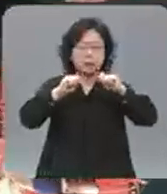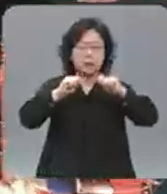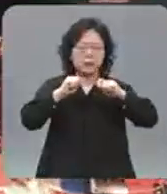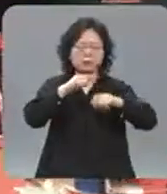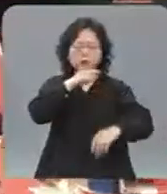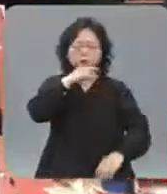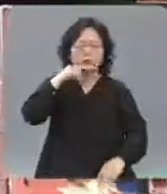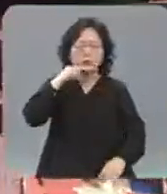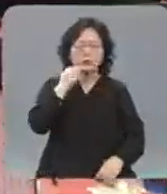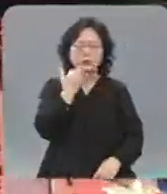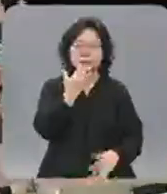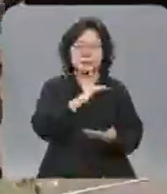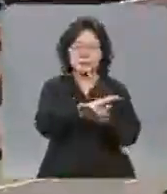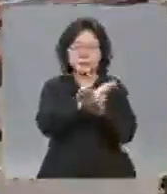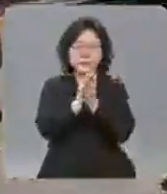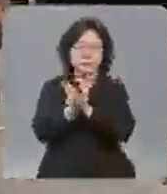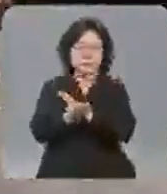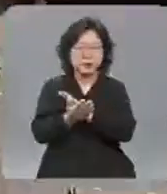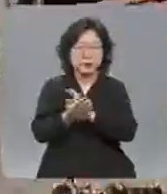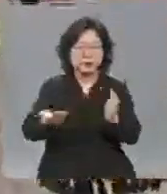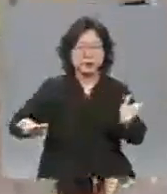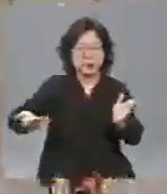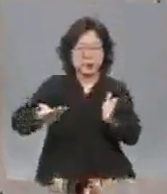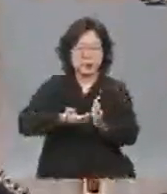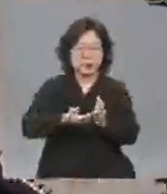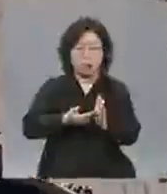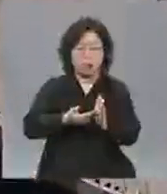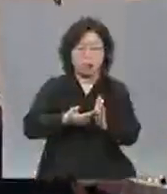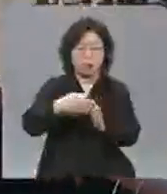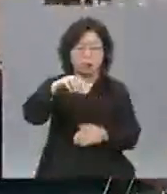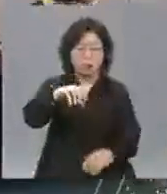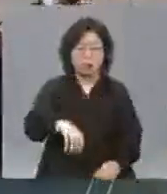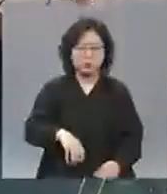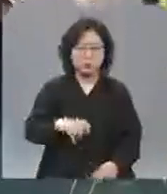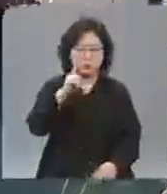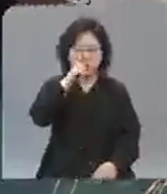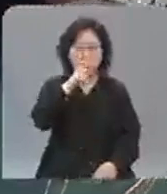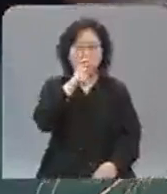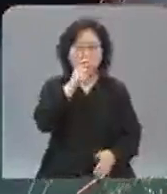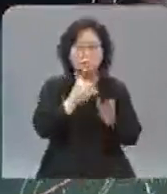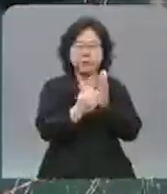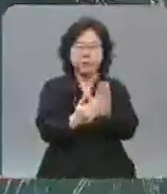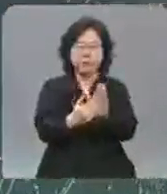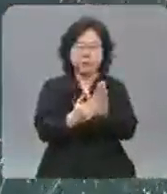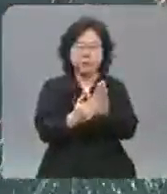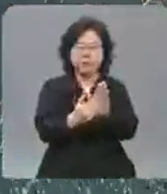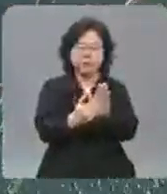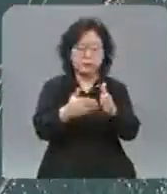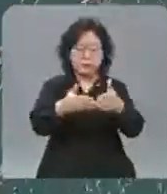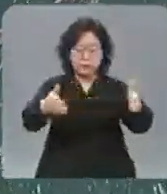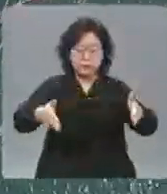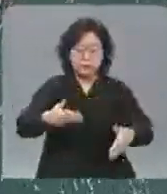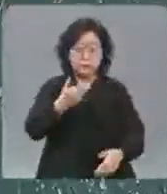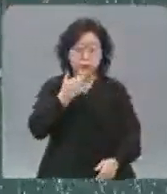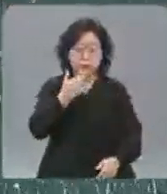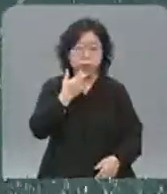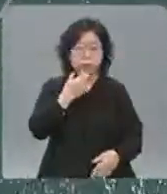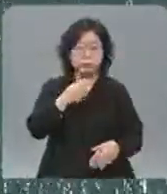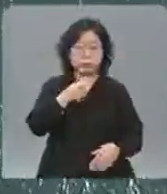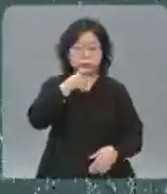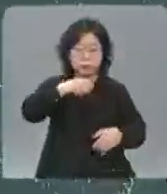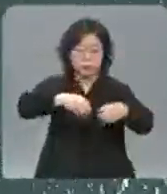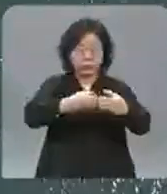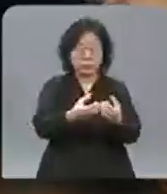내려앉아 온통 붉은색입니다. 배가 접안하는 반대편에는 오염수 유출을 막는 방지턱도 없고 별도의